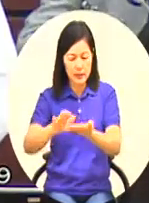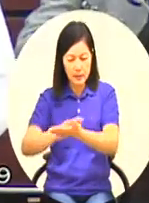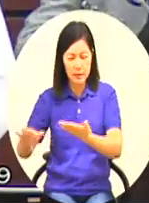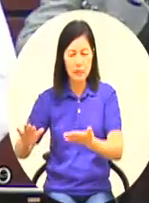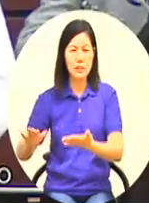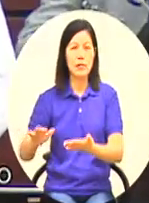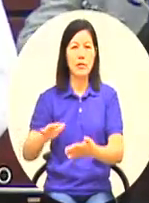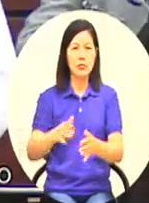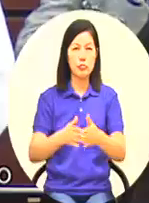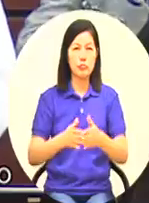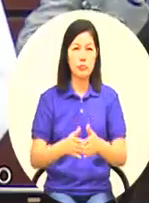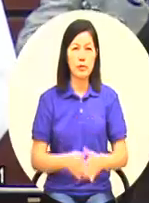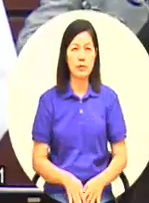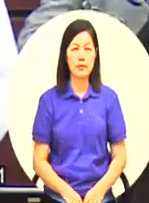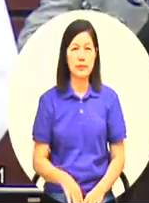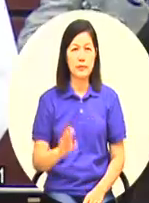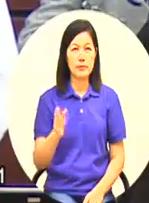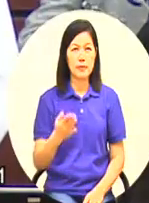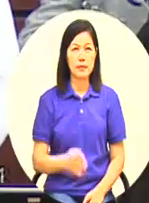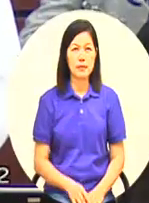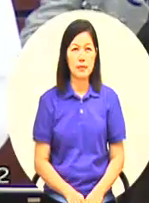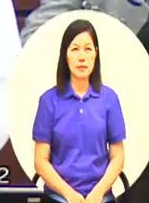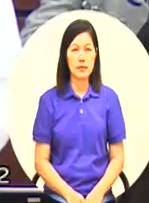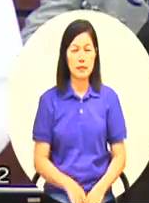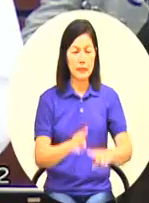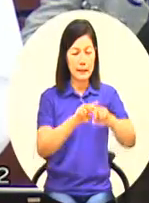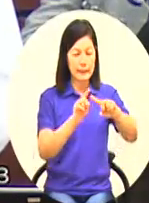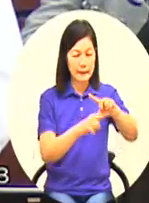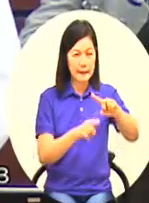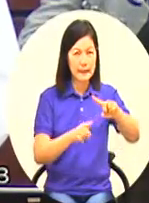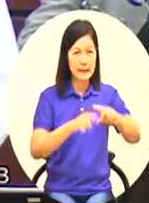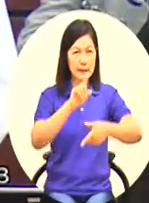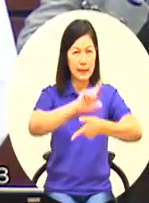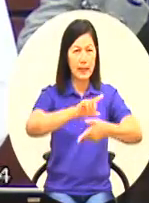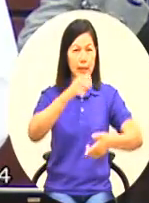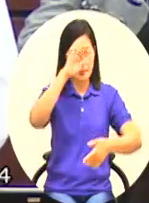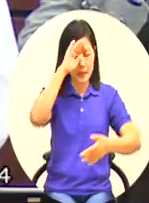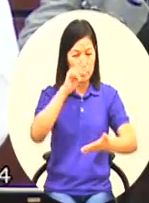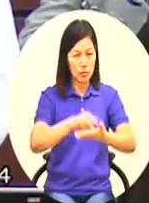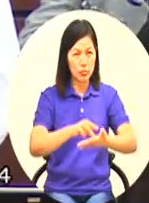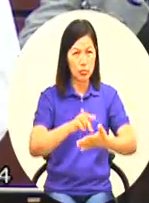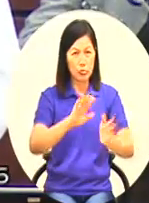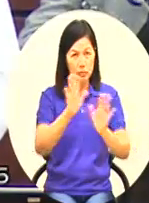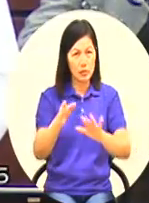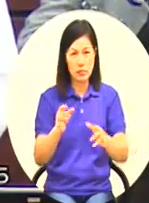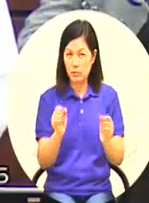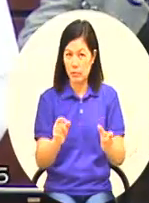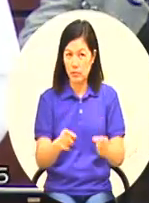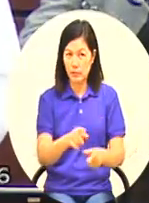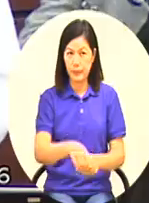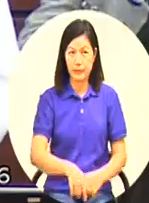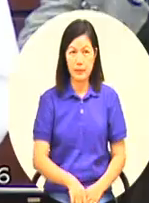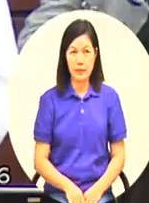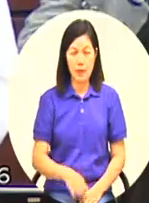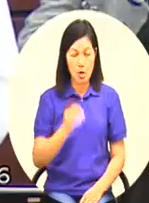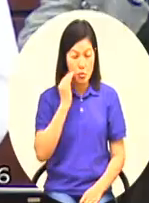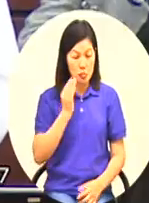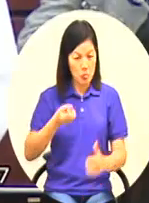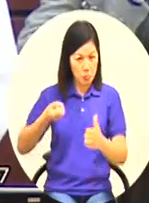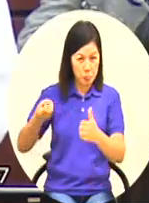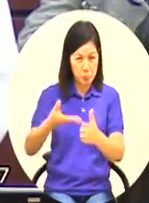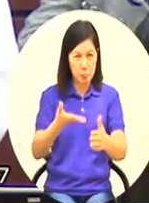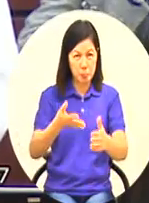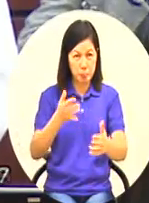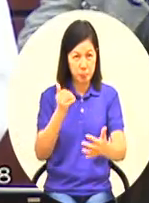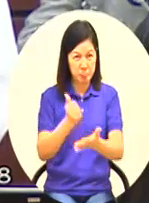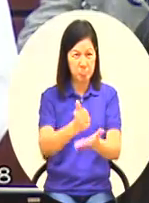个卫教上面就进去。但是我想支卡病毒不只是这样，因为它还更重要的是说，因为支卡病毒一旦传染，如果说尤